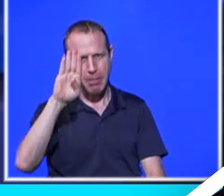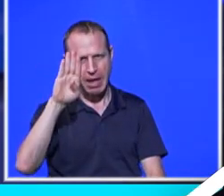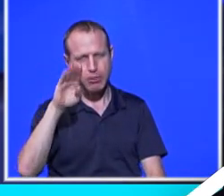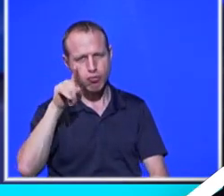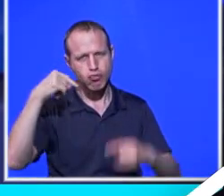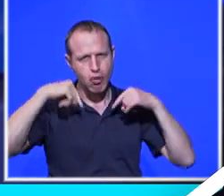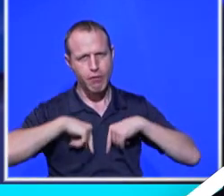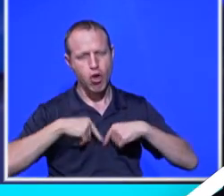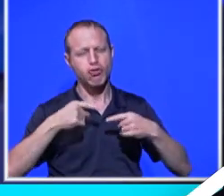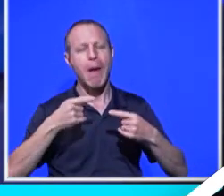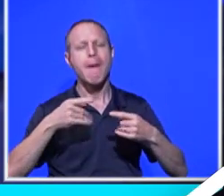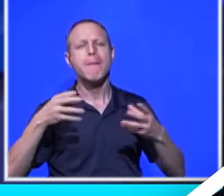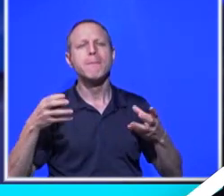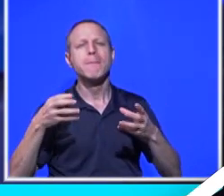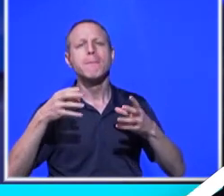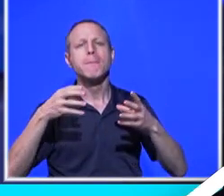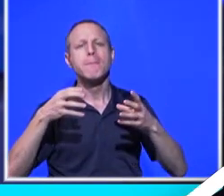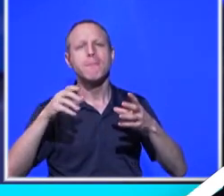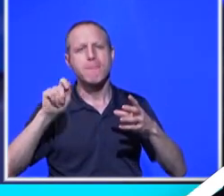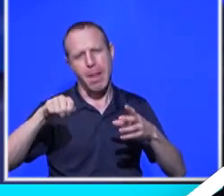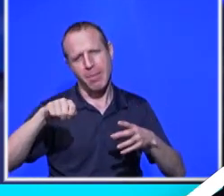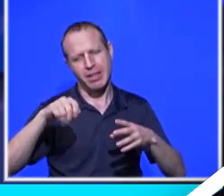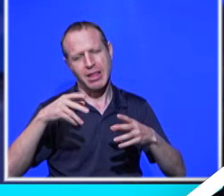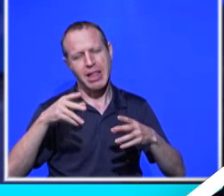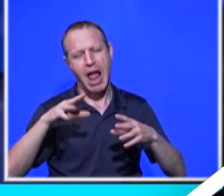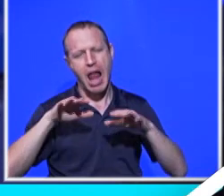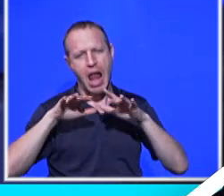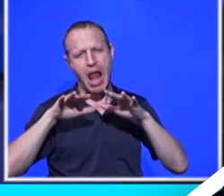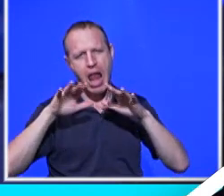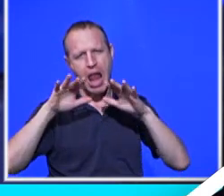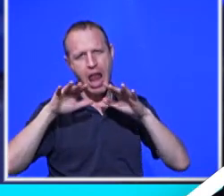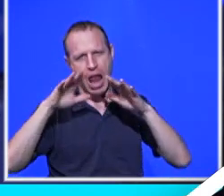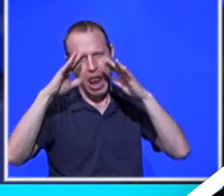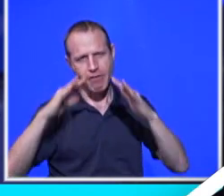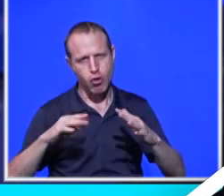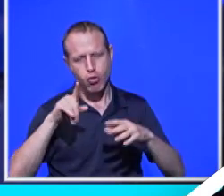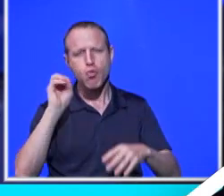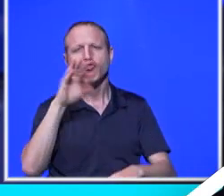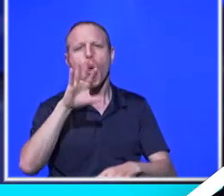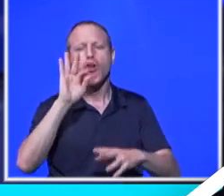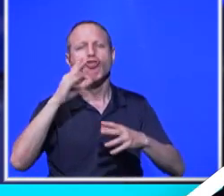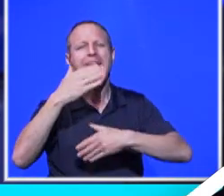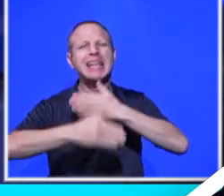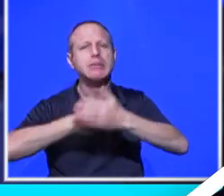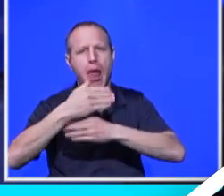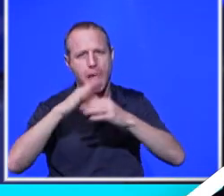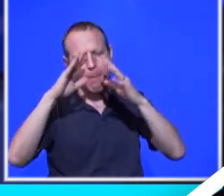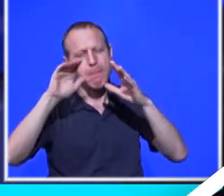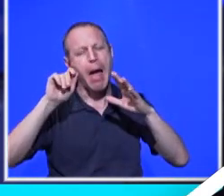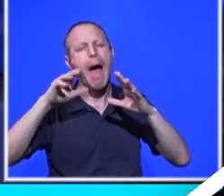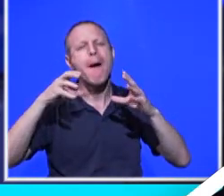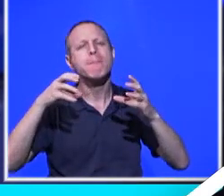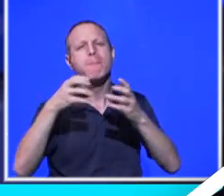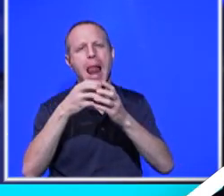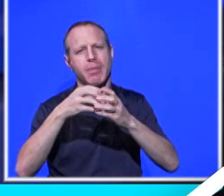יושב ראש הפרלמנט הלבנוני, הוא די שלוחה של חיזבאללה בתוך הפרלמנט הלבנוני, הוא זה שהכריז על